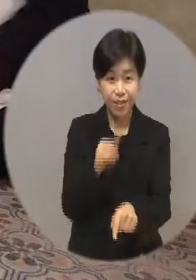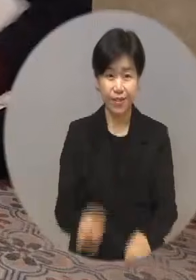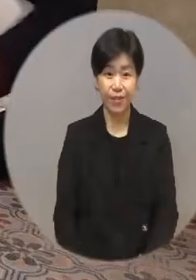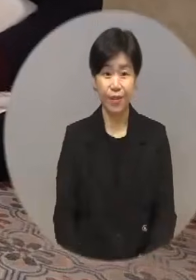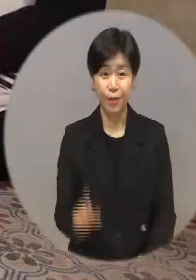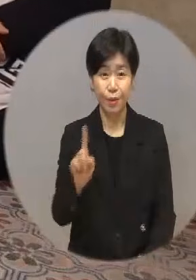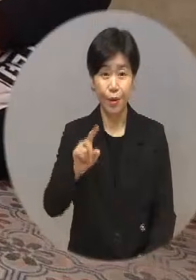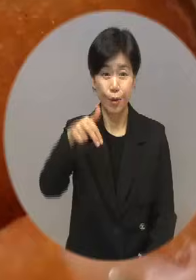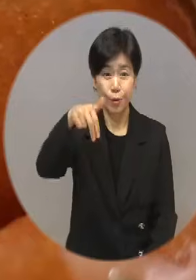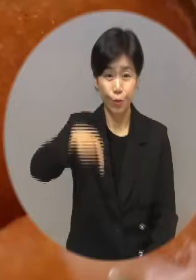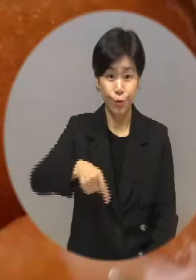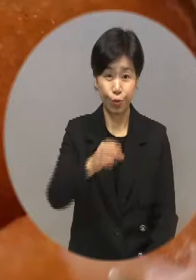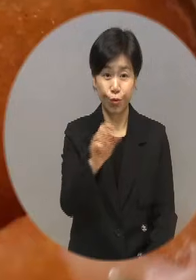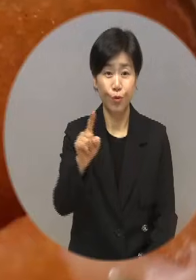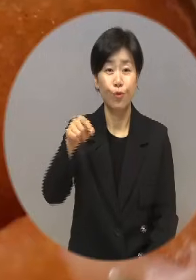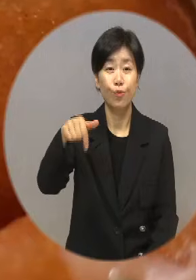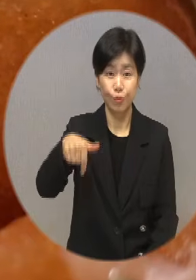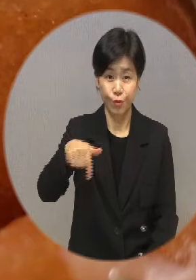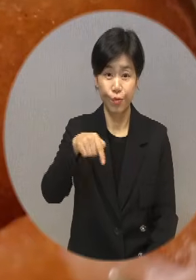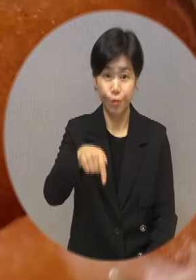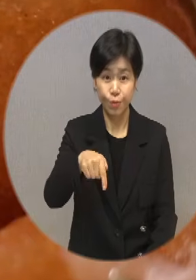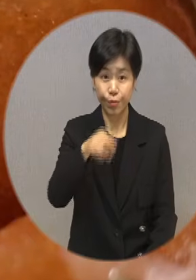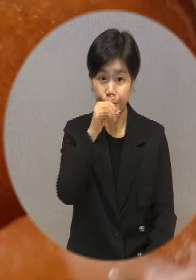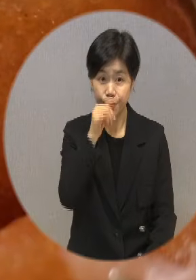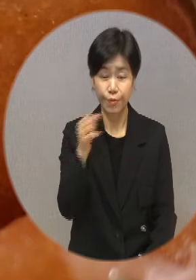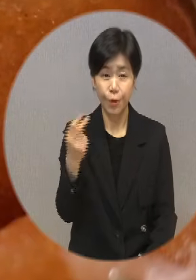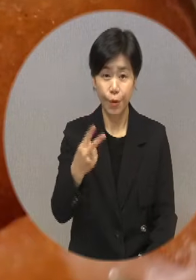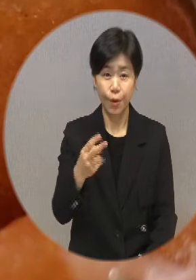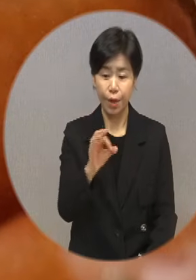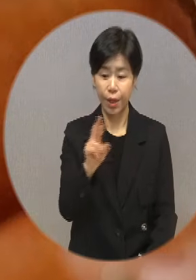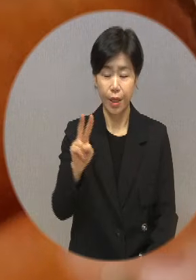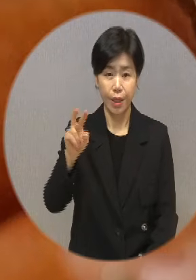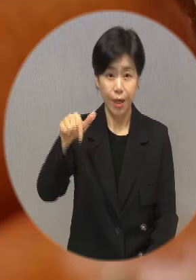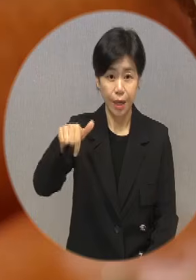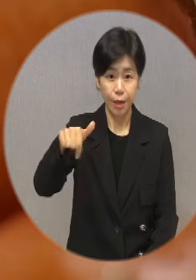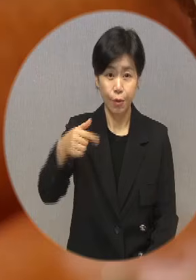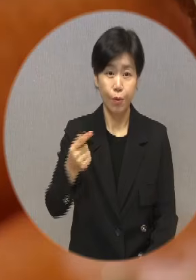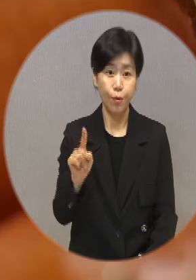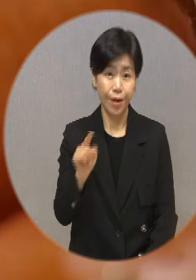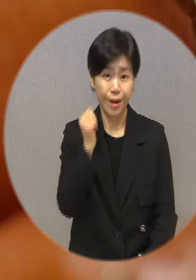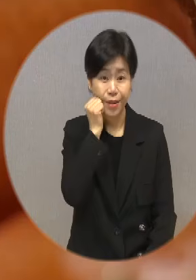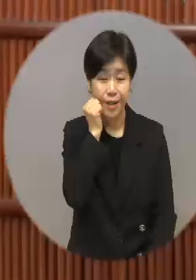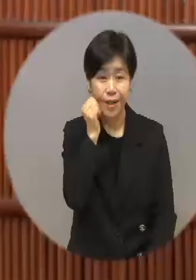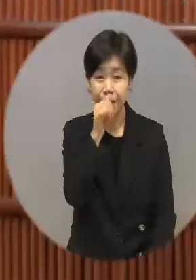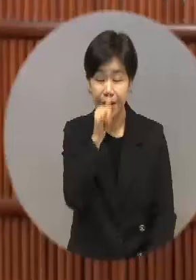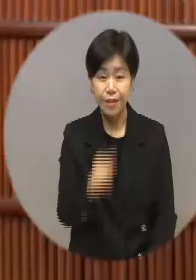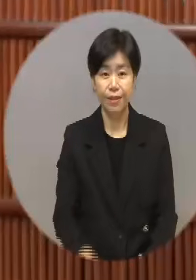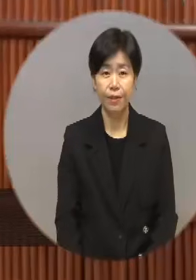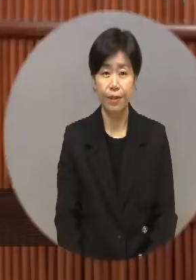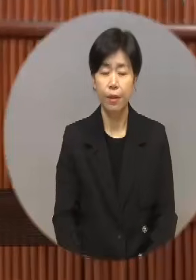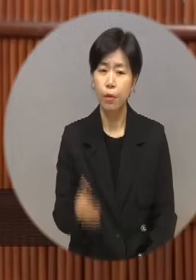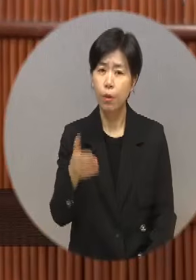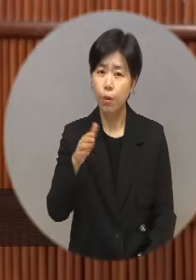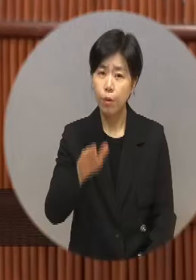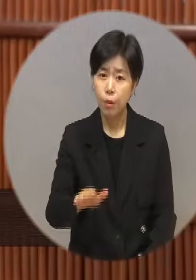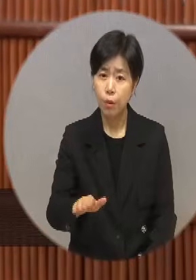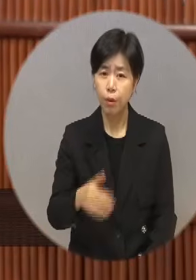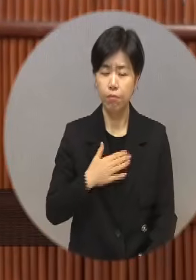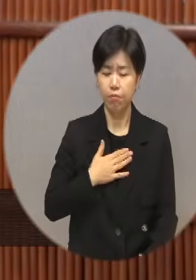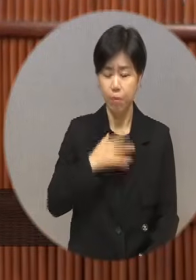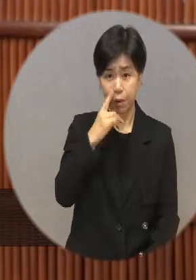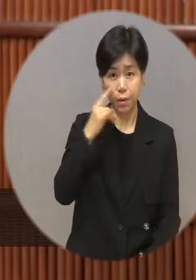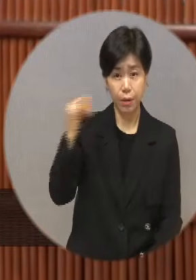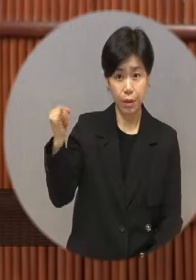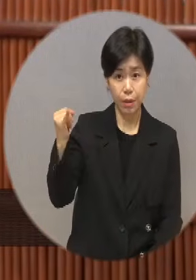여기 주악이 나왔고 네. 또 약과라고 그래서 약과. 그런데 어머니는 이런